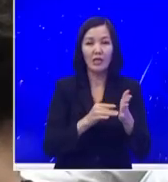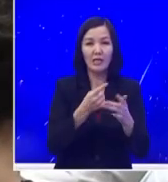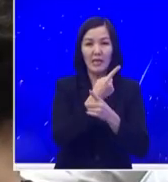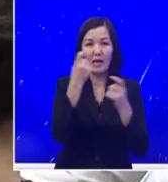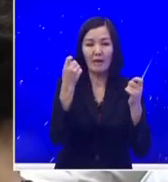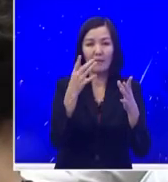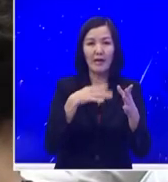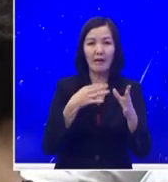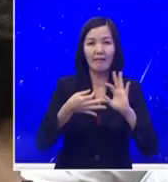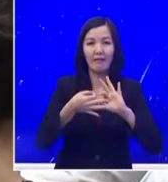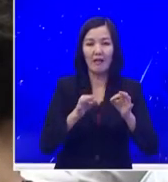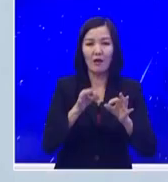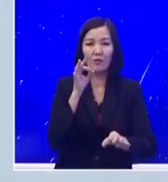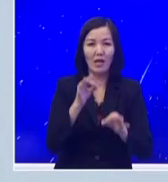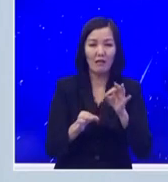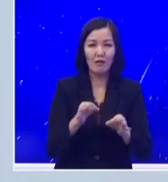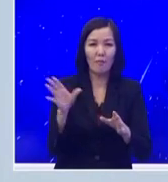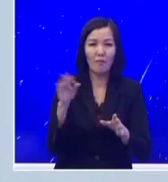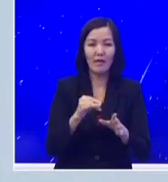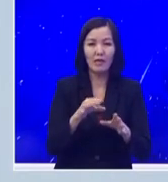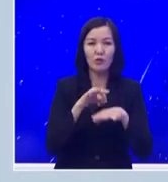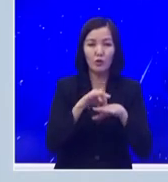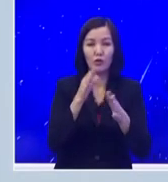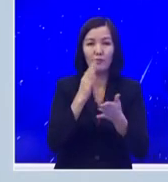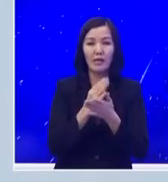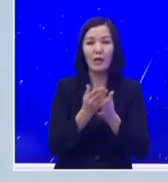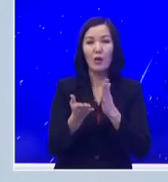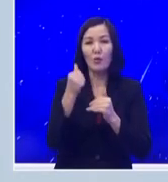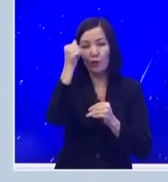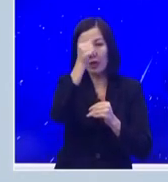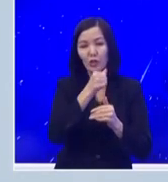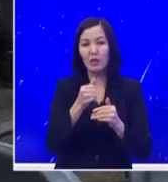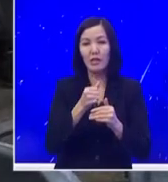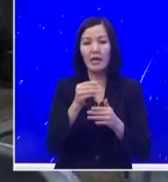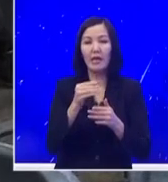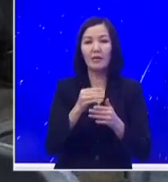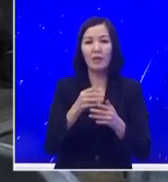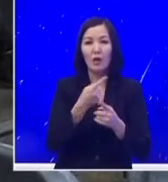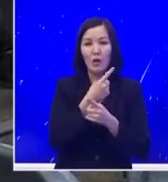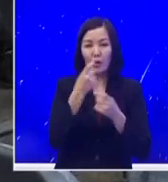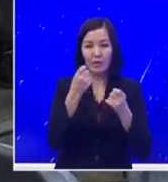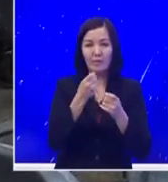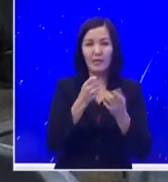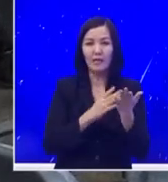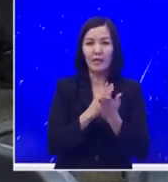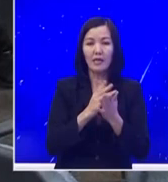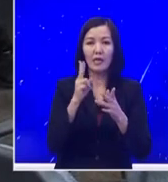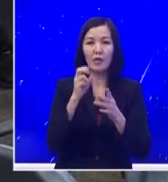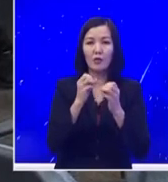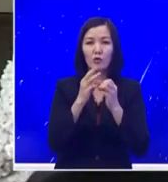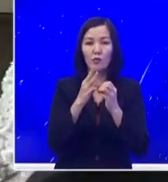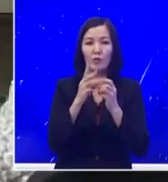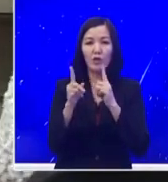тарату, талдау, талқылау ісі іркіліксіз келеді. Бір ғана өткен жылы өңірлік коммуникациялар қызметі ұйытқы болуымен 215